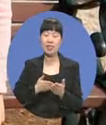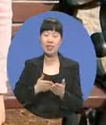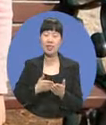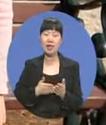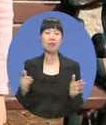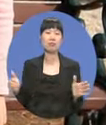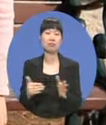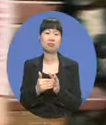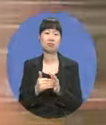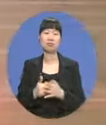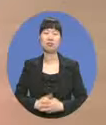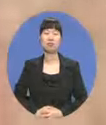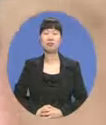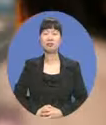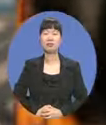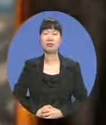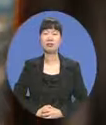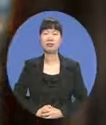한다.